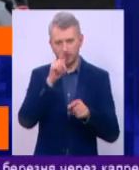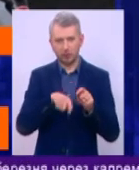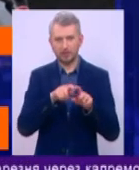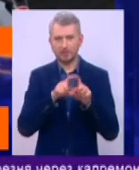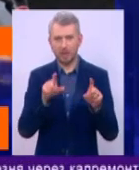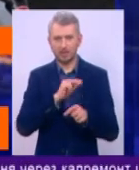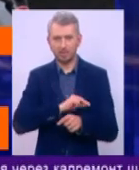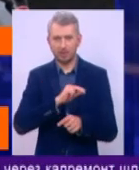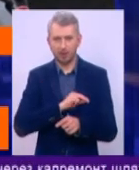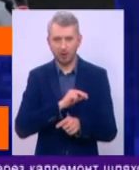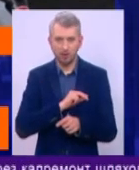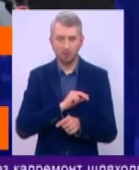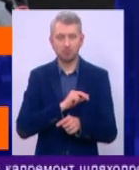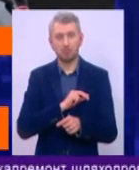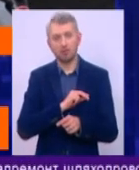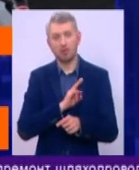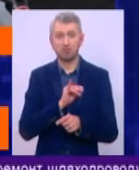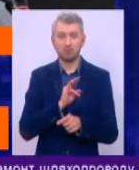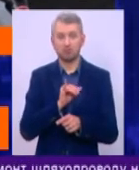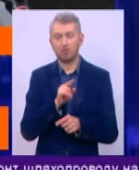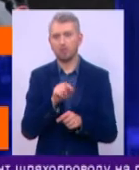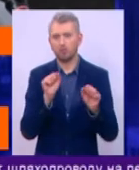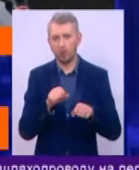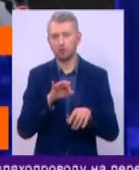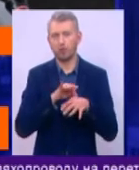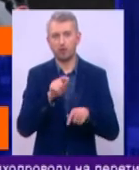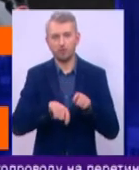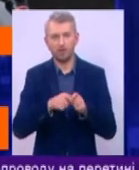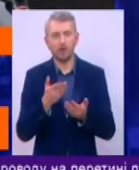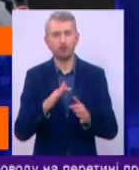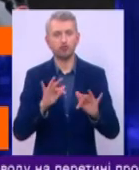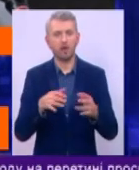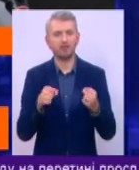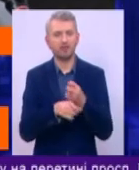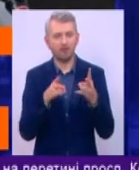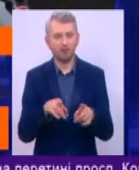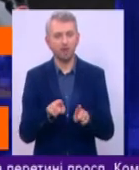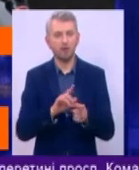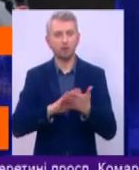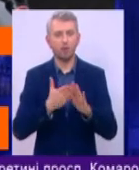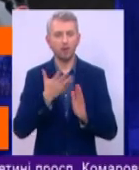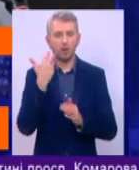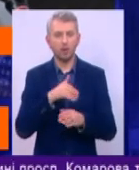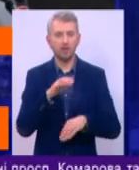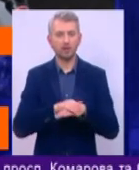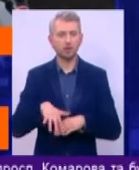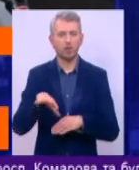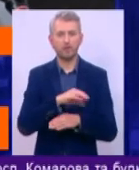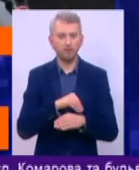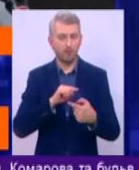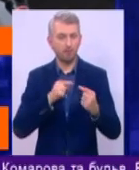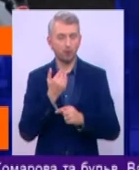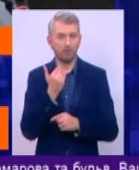Ні-ні, а й можуть проводити перевірки. І якщо сталася травма, і от така ситуація, коли фактично все проти